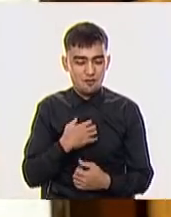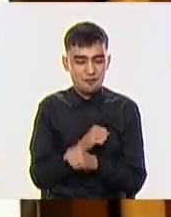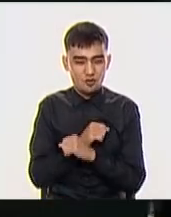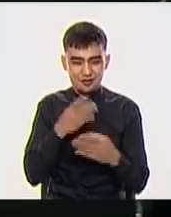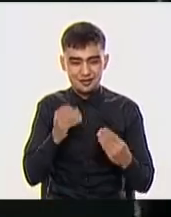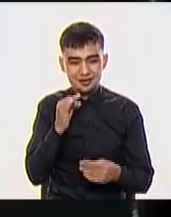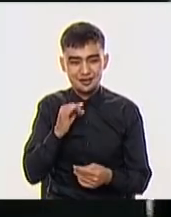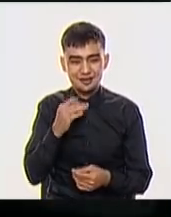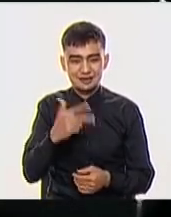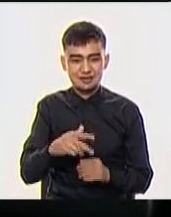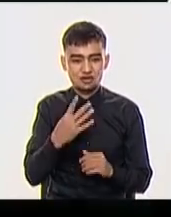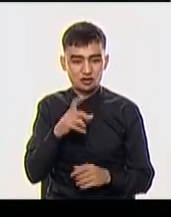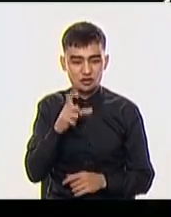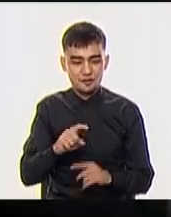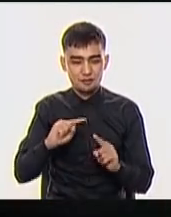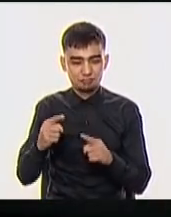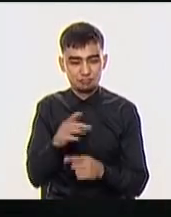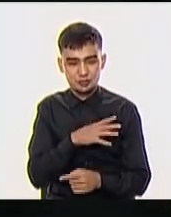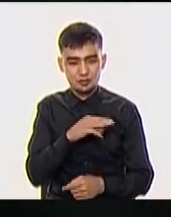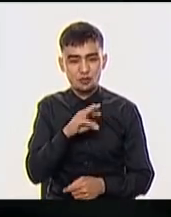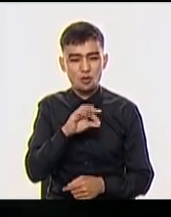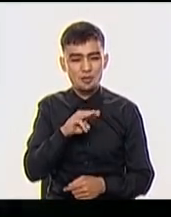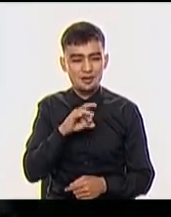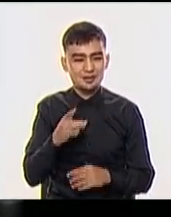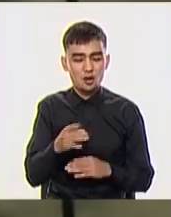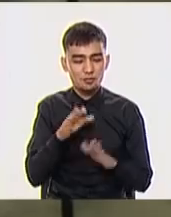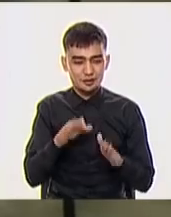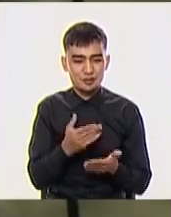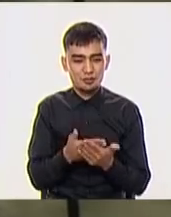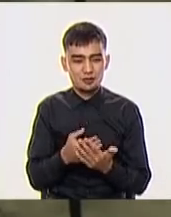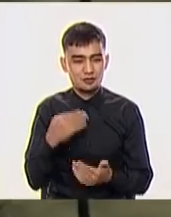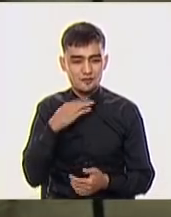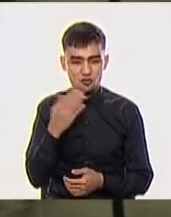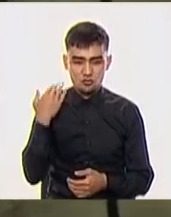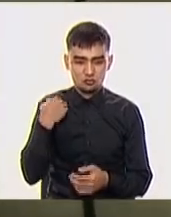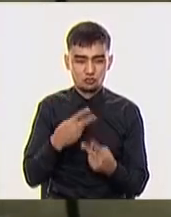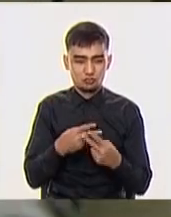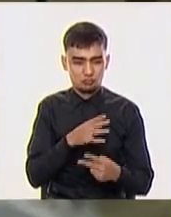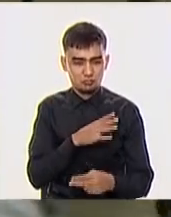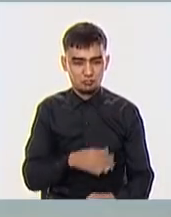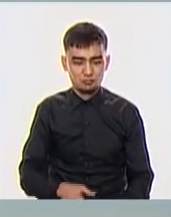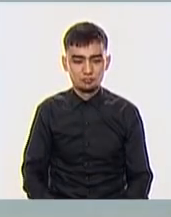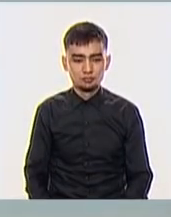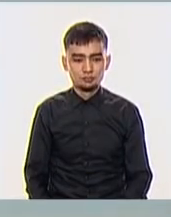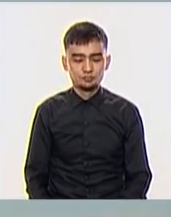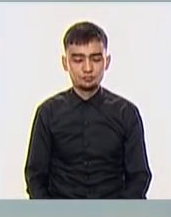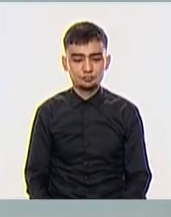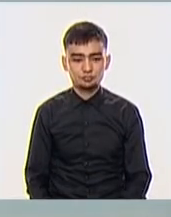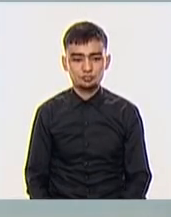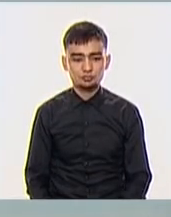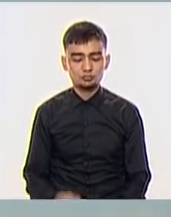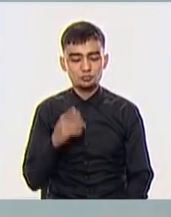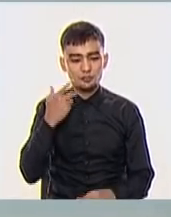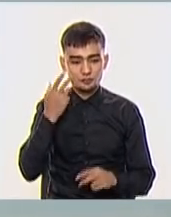ықшамауданнан 34 адам қамауға алынғанын айтты. Олардың басым бөлігі бұрын сотталып келгендер. 9-ның